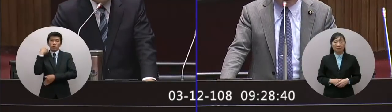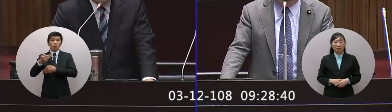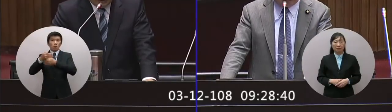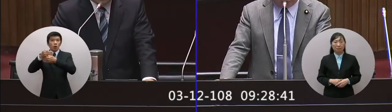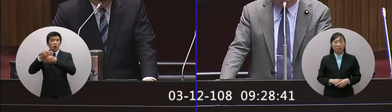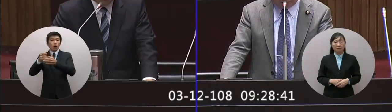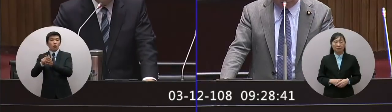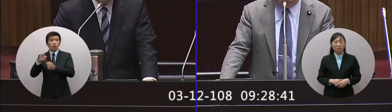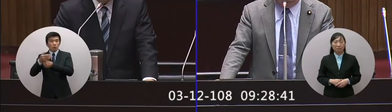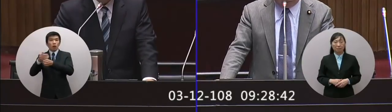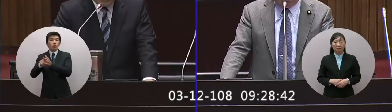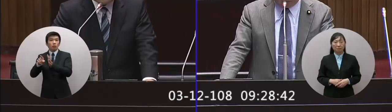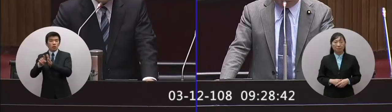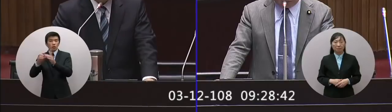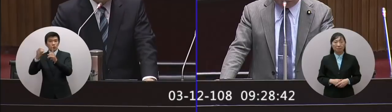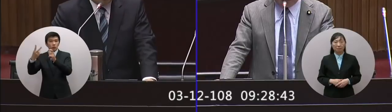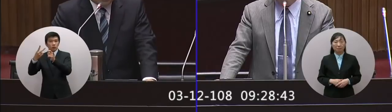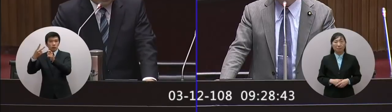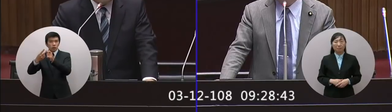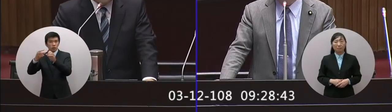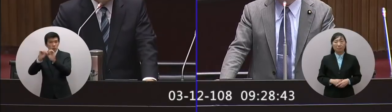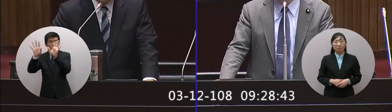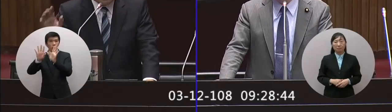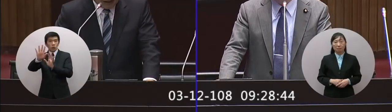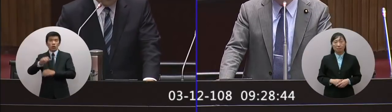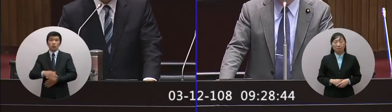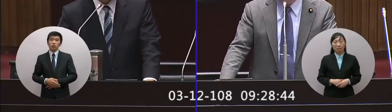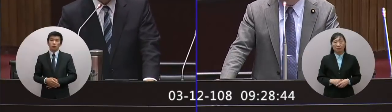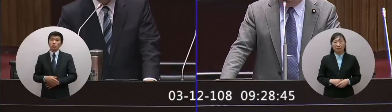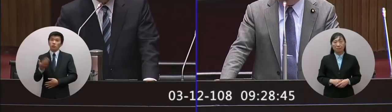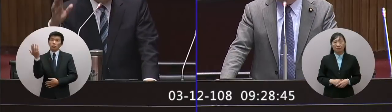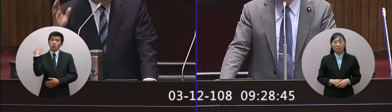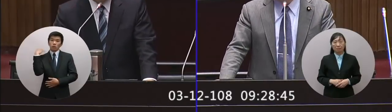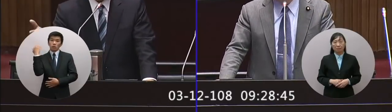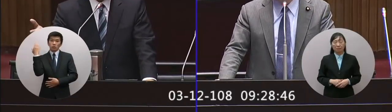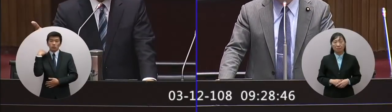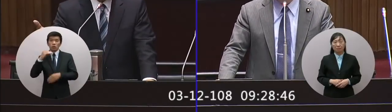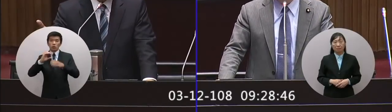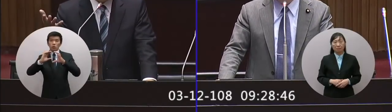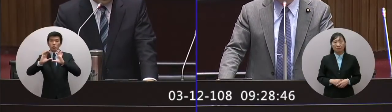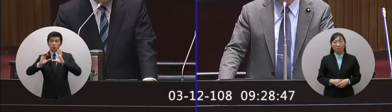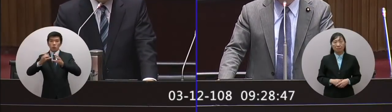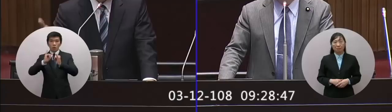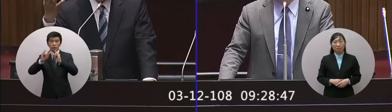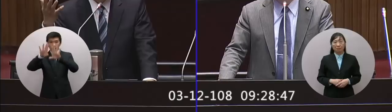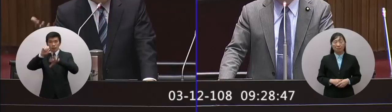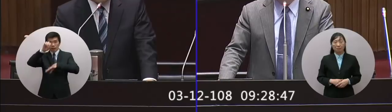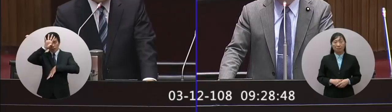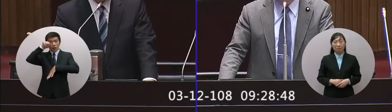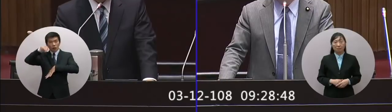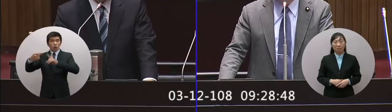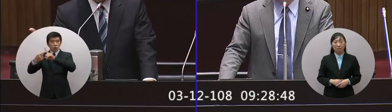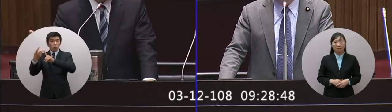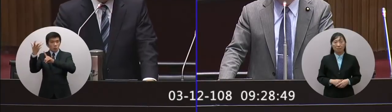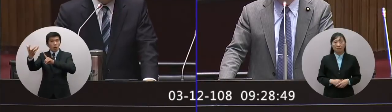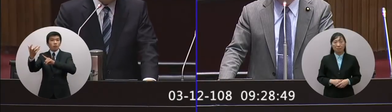在102年提出，当时国民党的立委在立法院还多数，也是觉得自